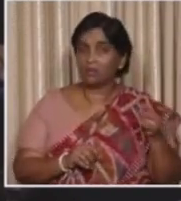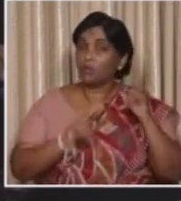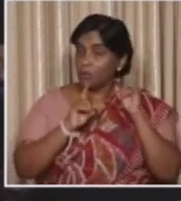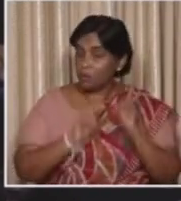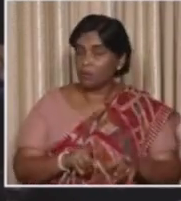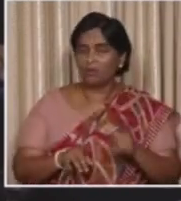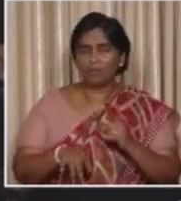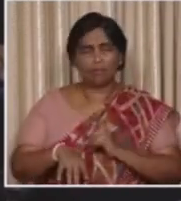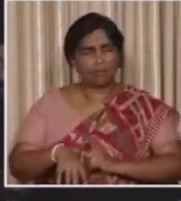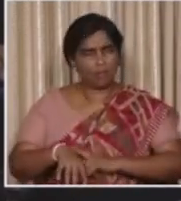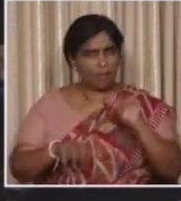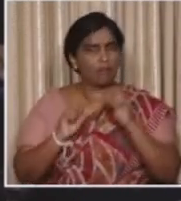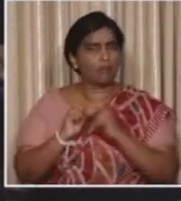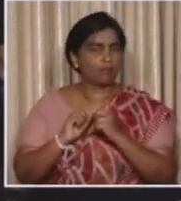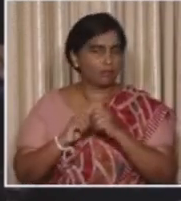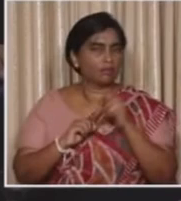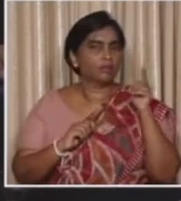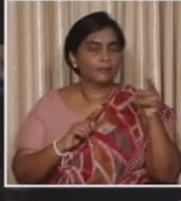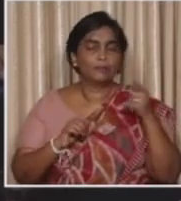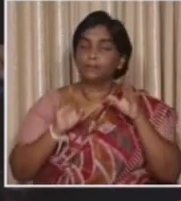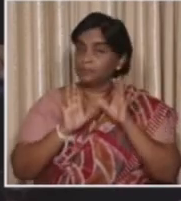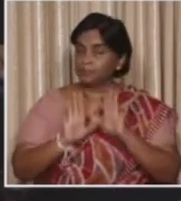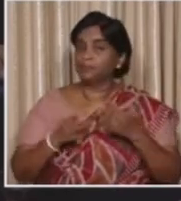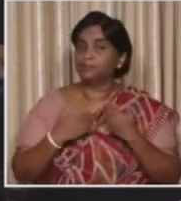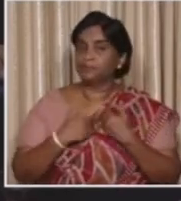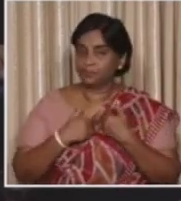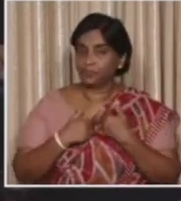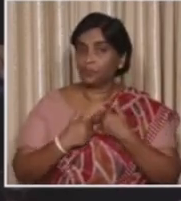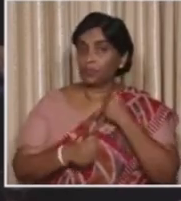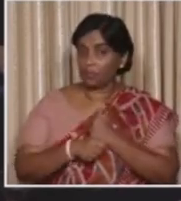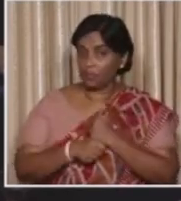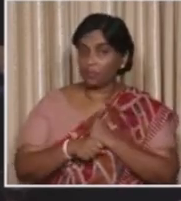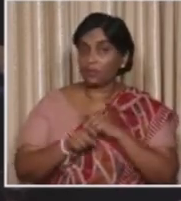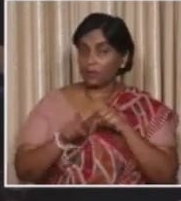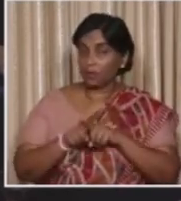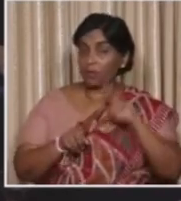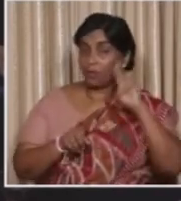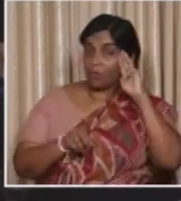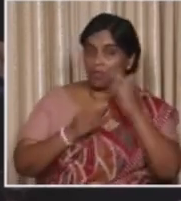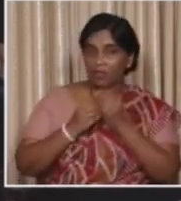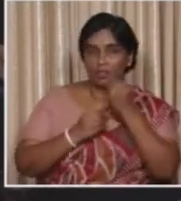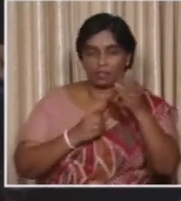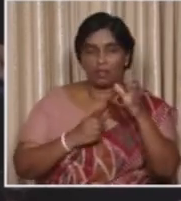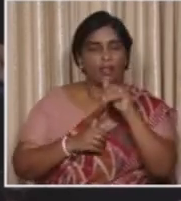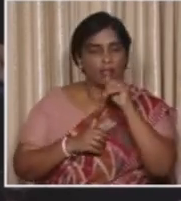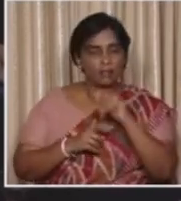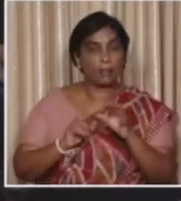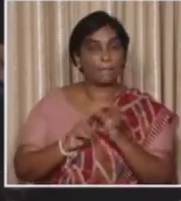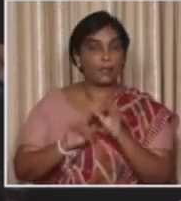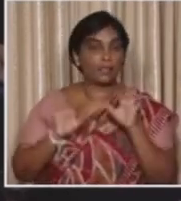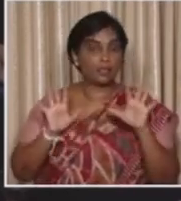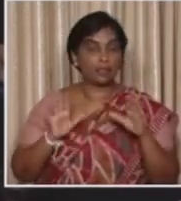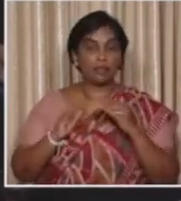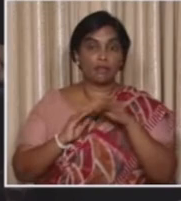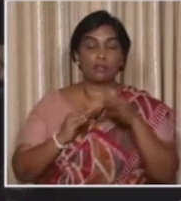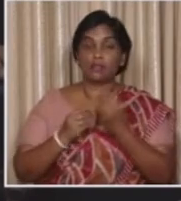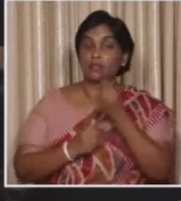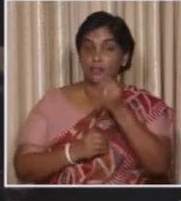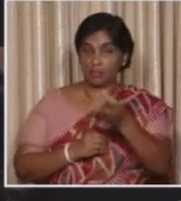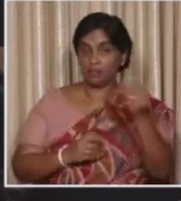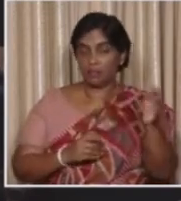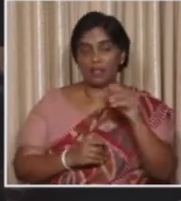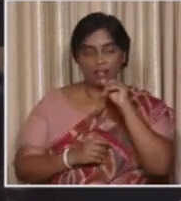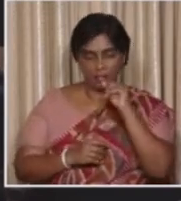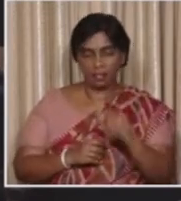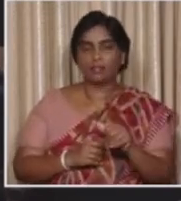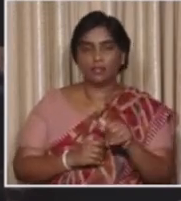තත්ත්වය අවාසනාවන්ත තත්ත්වයක්. අපි ආණ්ඩුව විසින් පොරොන්දු දෙන බව ඇත්ත. පර්චස් 10ක ඉඩම් කැල්ලක් දෙනවා කියලා පොරොන්දුවක් දීලා තියෙනවා